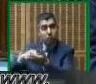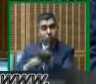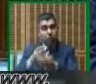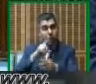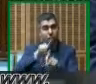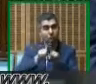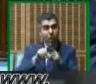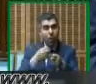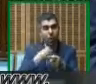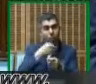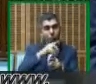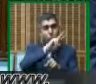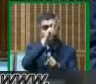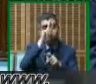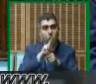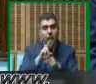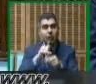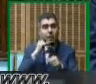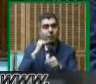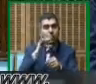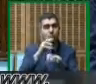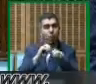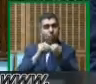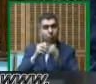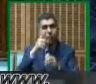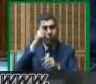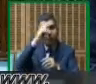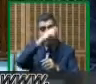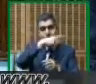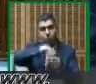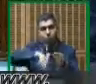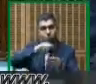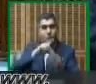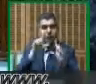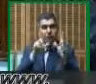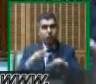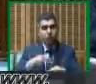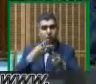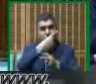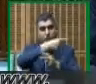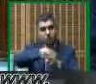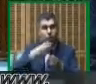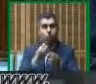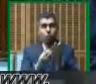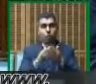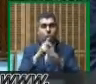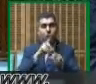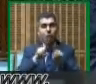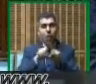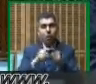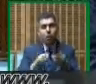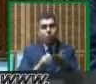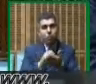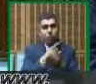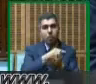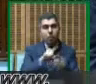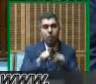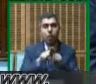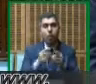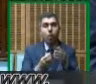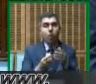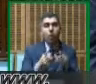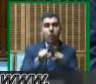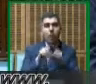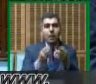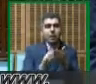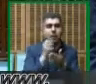المؤسساتي يجعلنا نطرح إشكالية الإعلام الجهوي ودوره في تقوية حق المشاركة. كيف تتصورون تحقيق هذا المبتغى